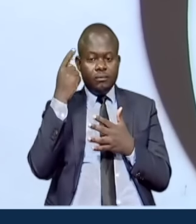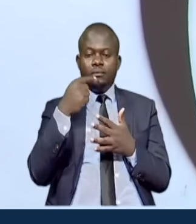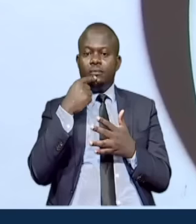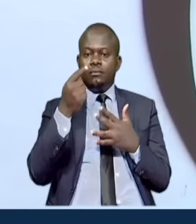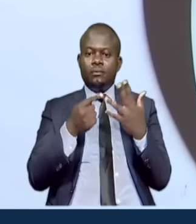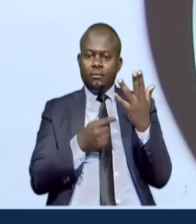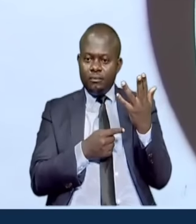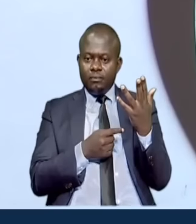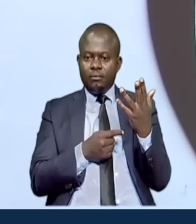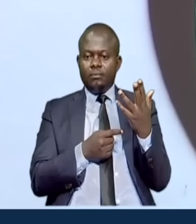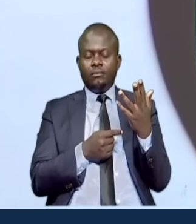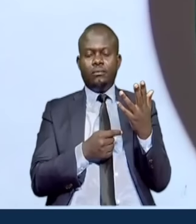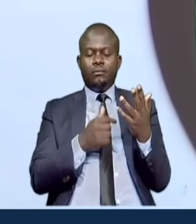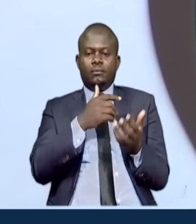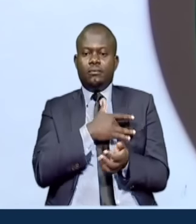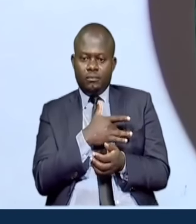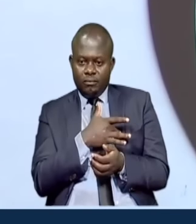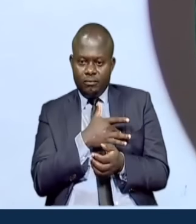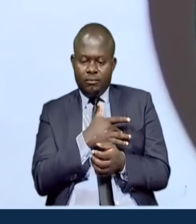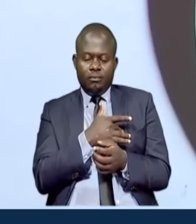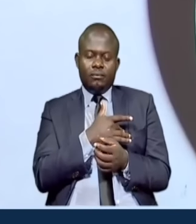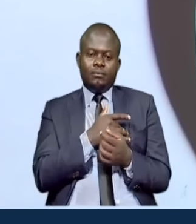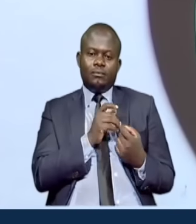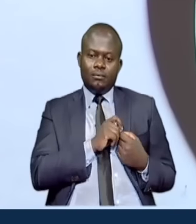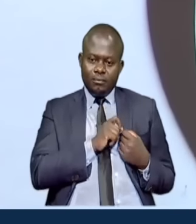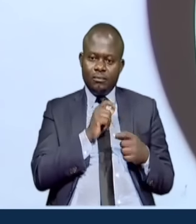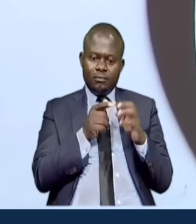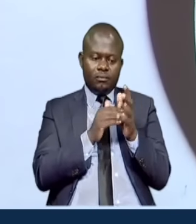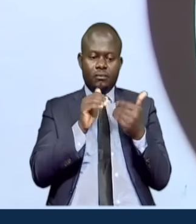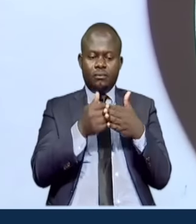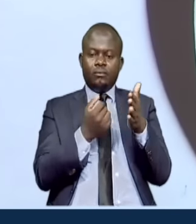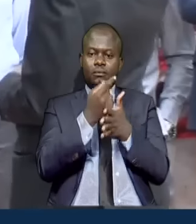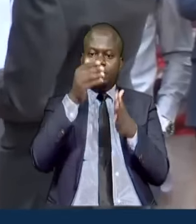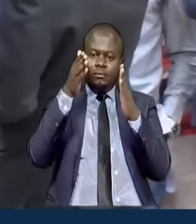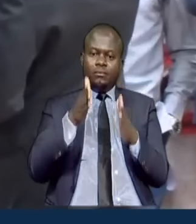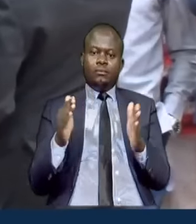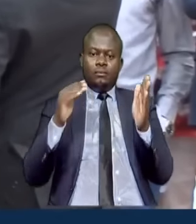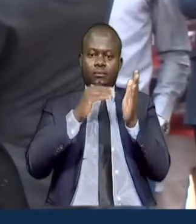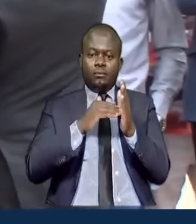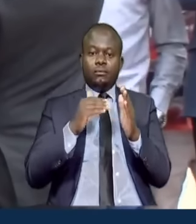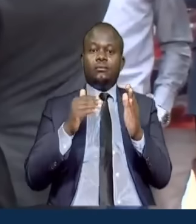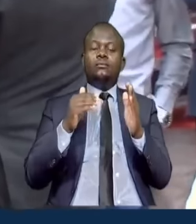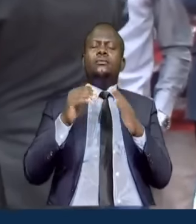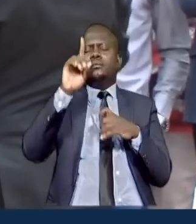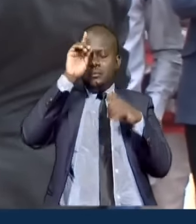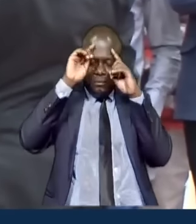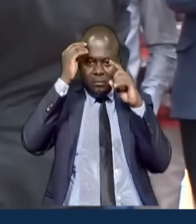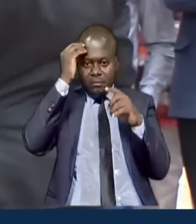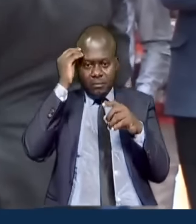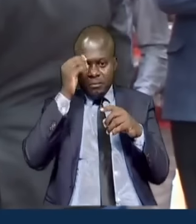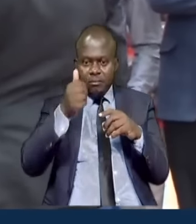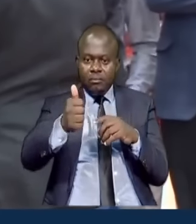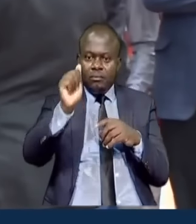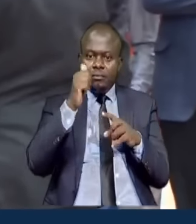ikintu kikora ku mutima kikababaza ariko kigatuma na none umuntu yongera kwisubiramo ku giti